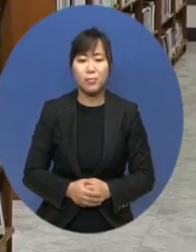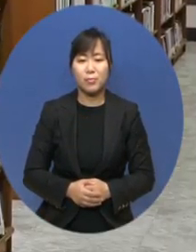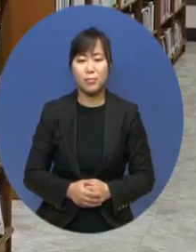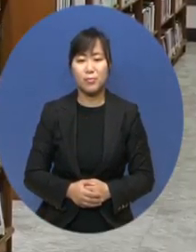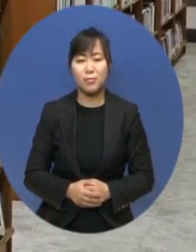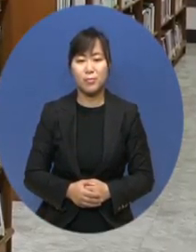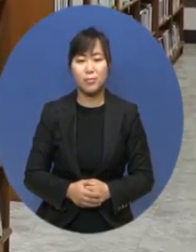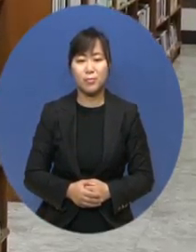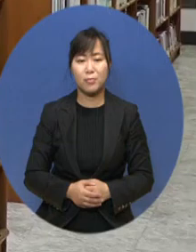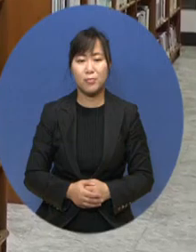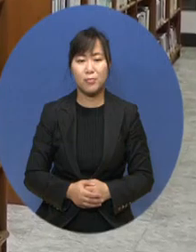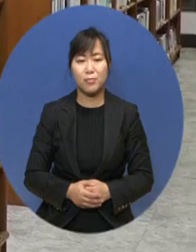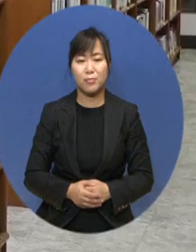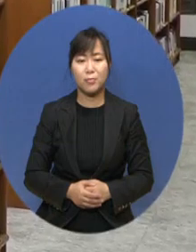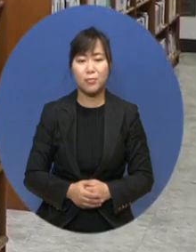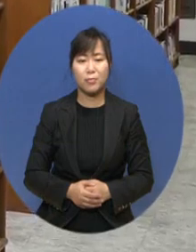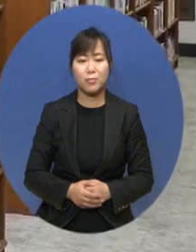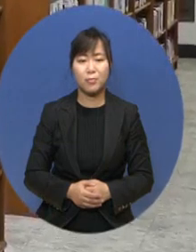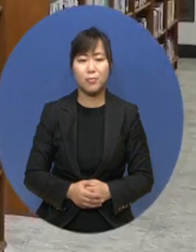복지TV 뉴스 이영수입니다.